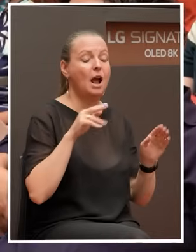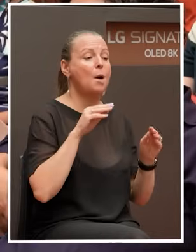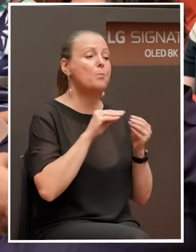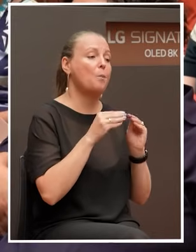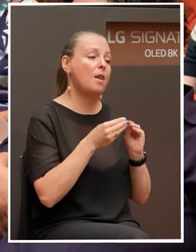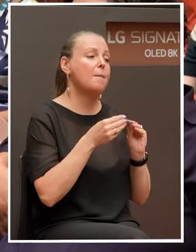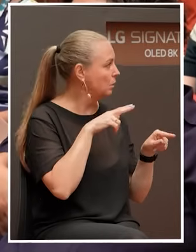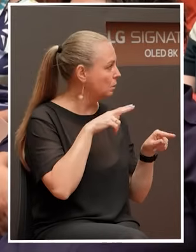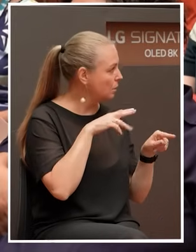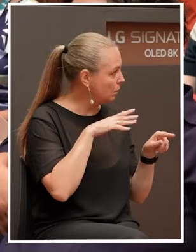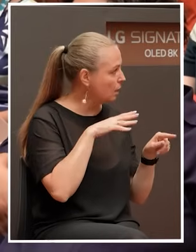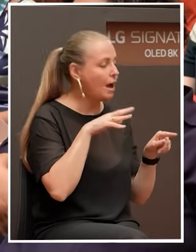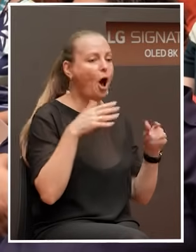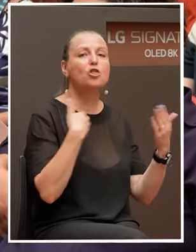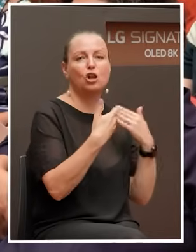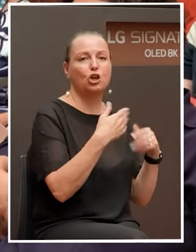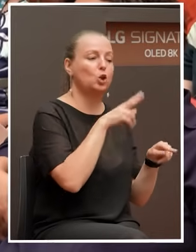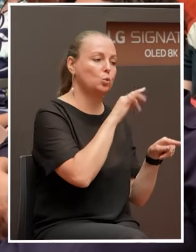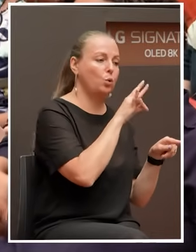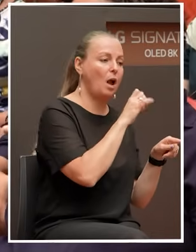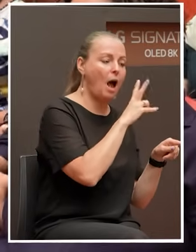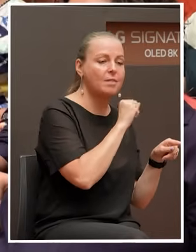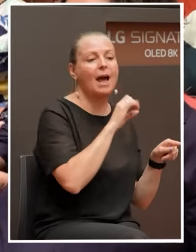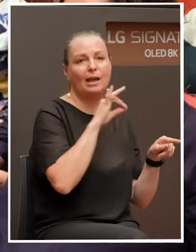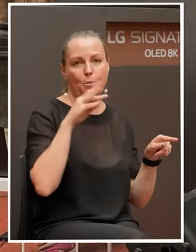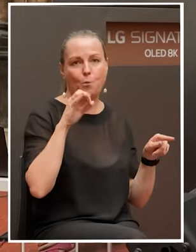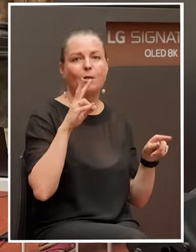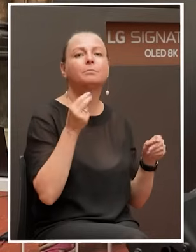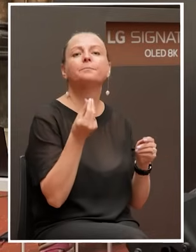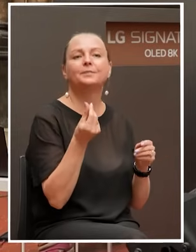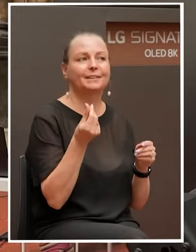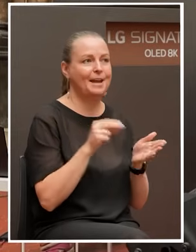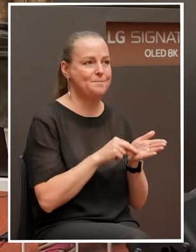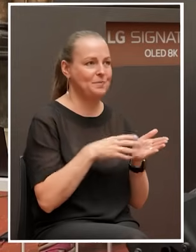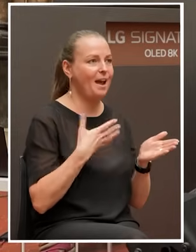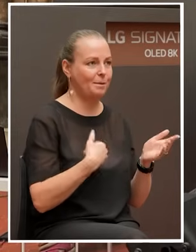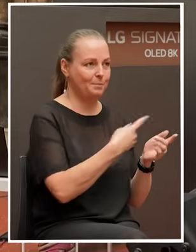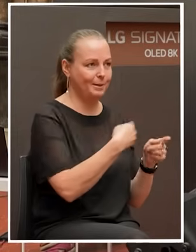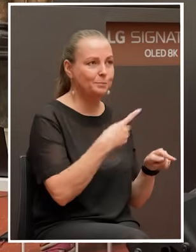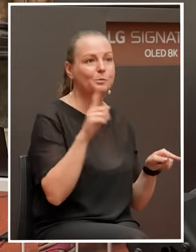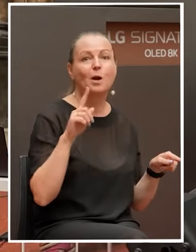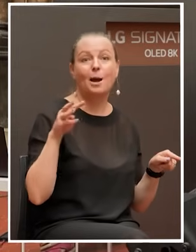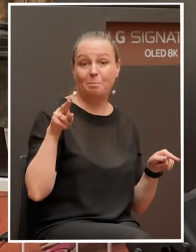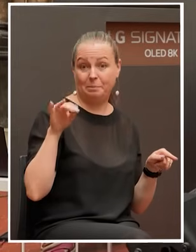Дюрана и Моне, был прайс. Вот только что Писсаро